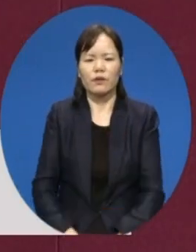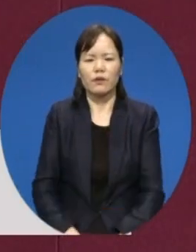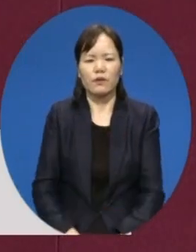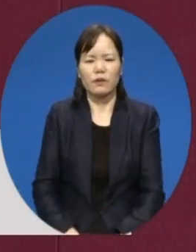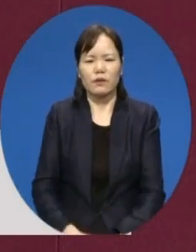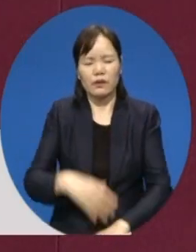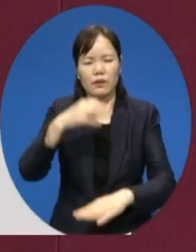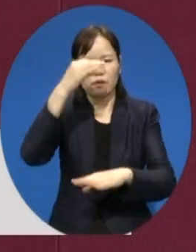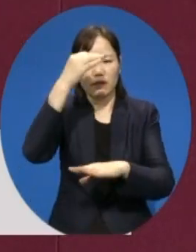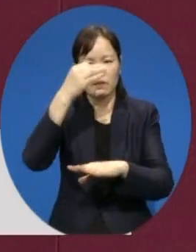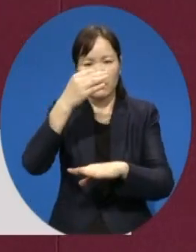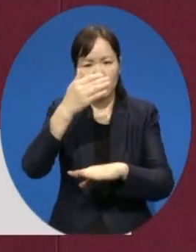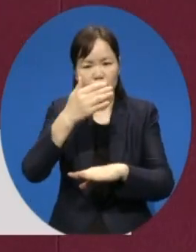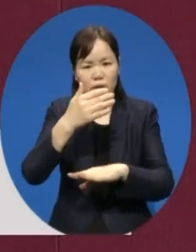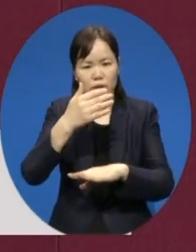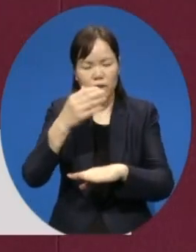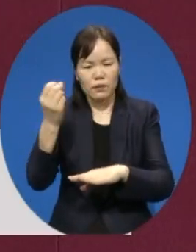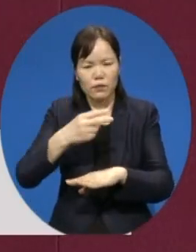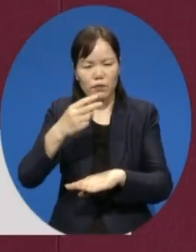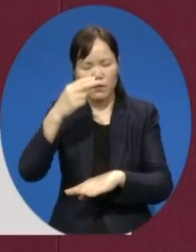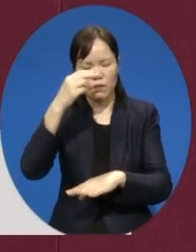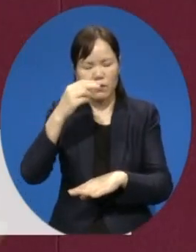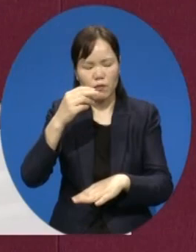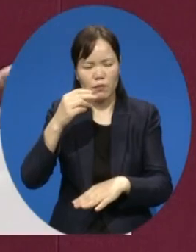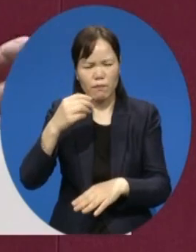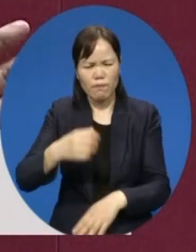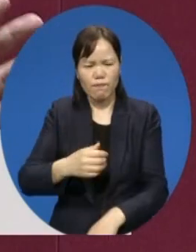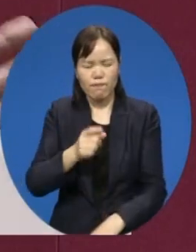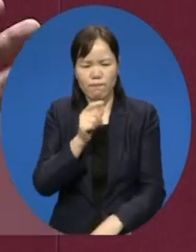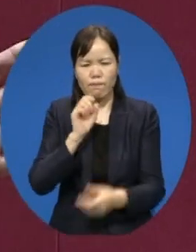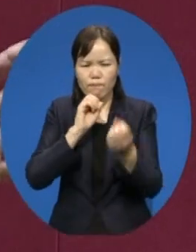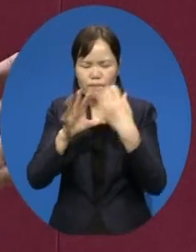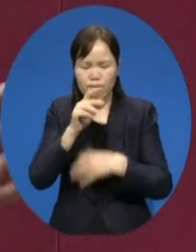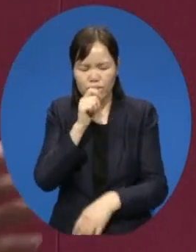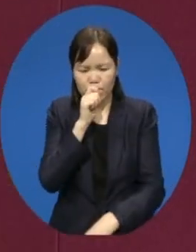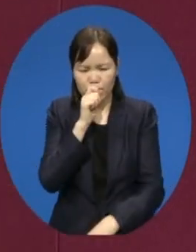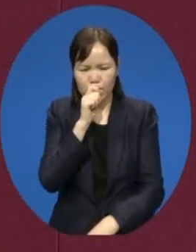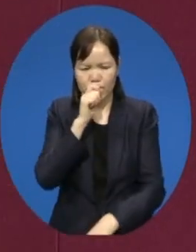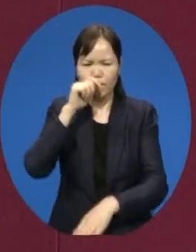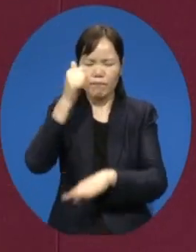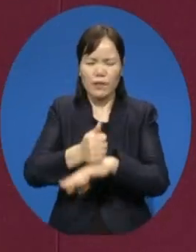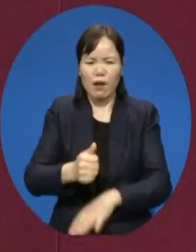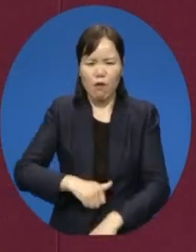묵묵부답하다가 도리어 화를 내기도 합니다. 이런 나라 한번 경험해 봤습니까?